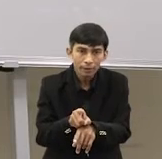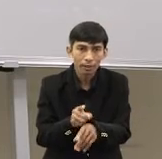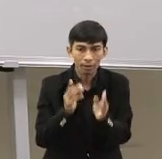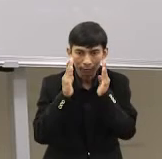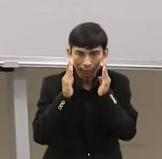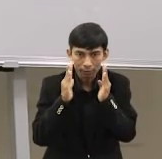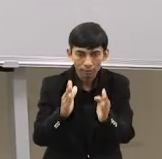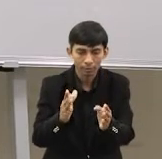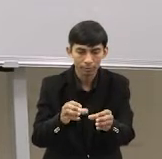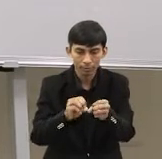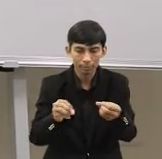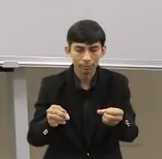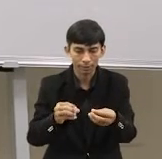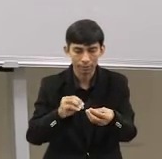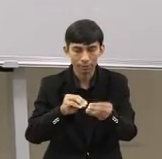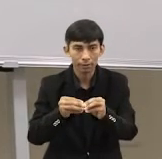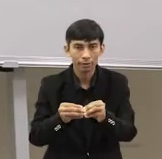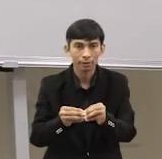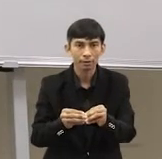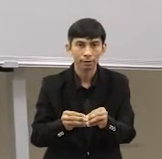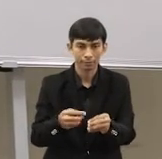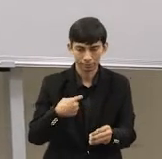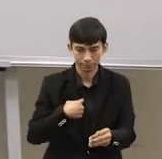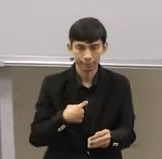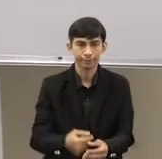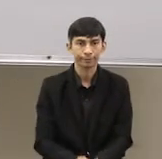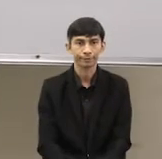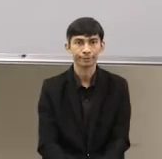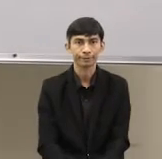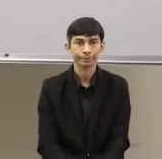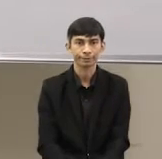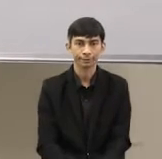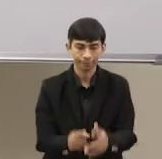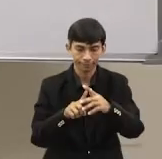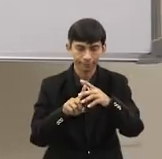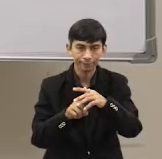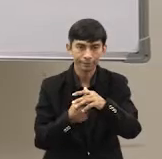tơ nắng là ba lê rồi bọn nẹt cừu, chà chập đám.